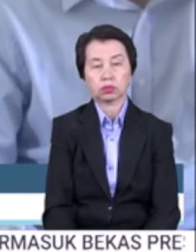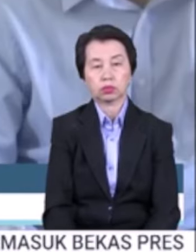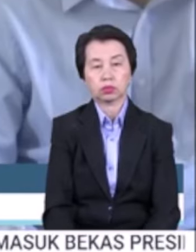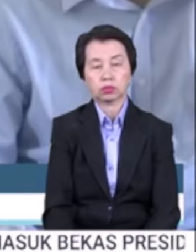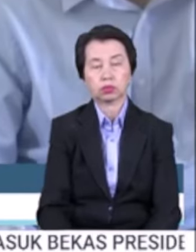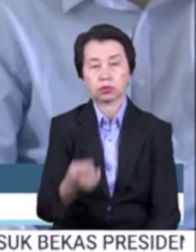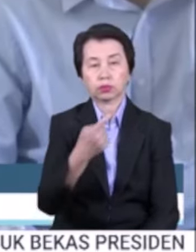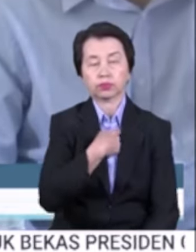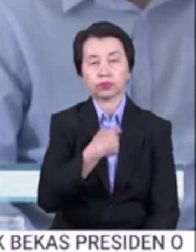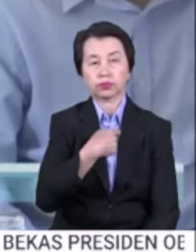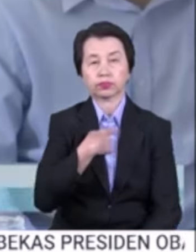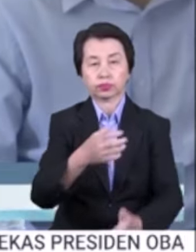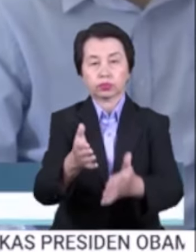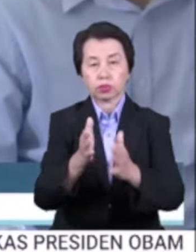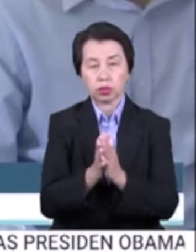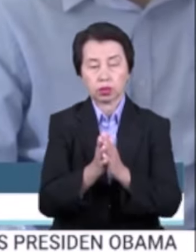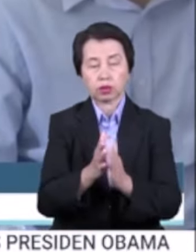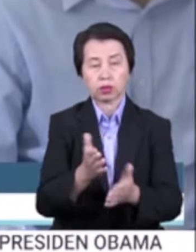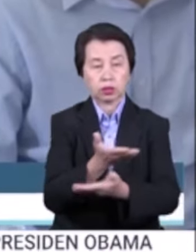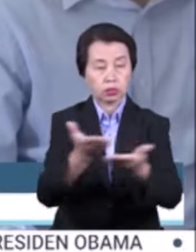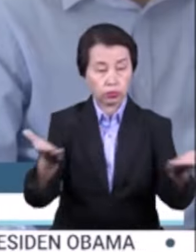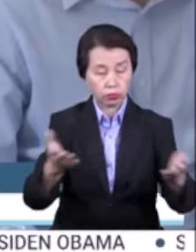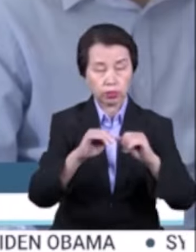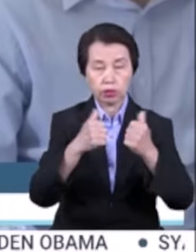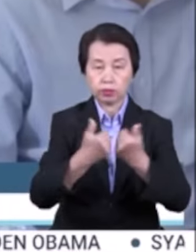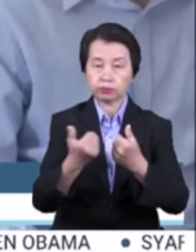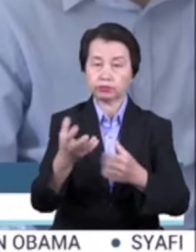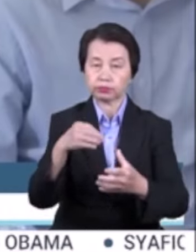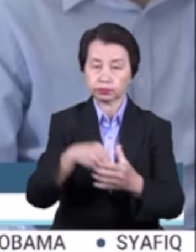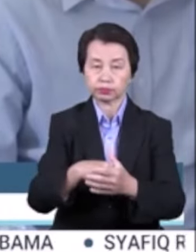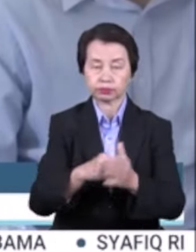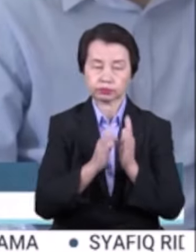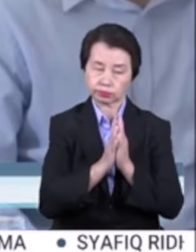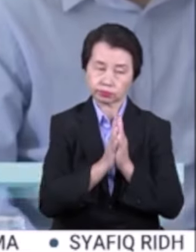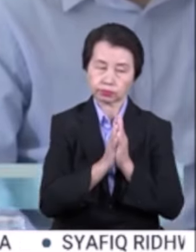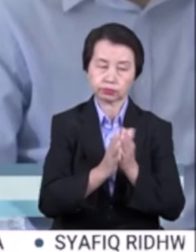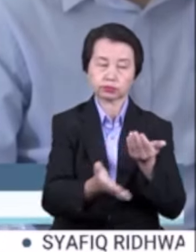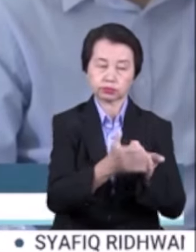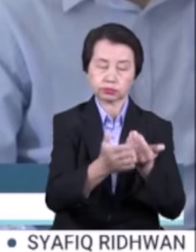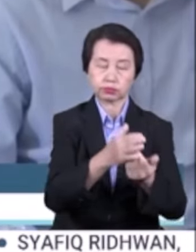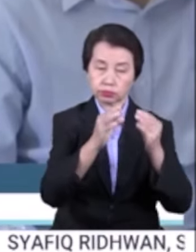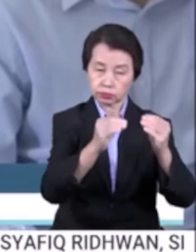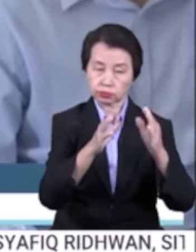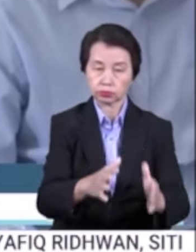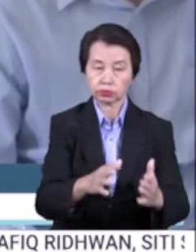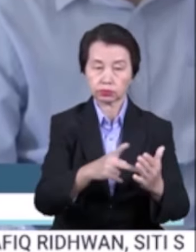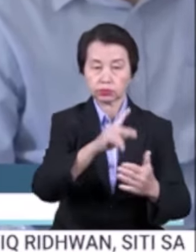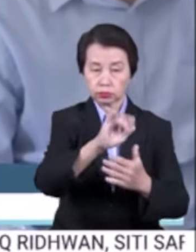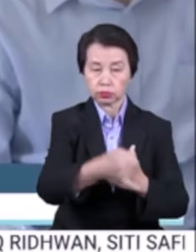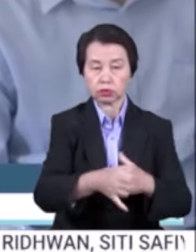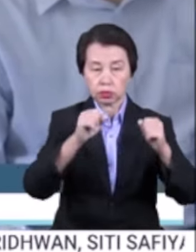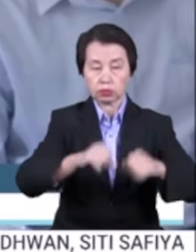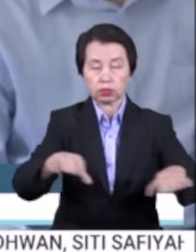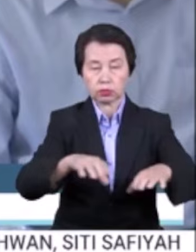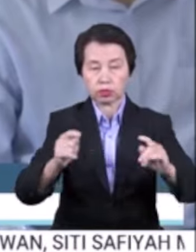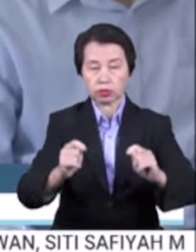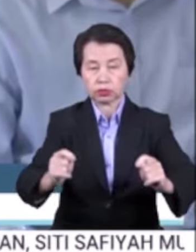Saya menyeru kepada semua agensi terlibat, permudahkanlah cara untuk projek ini dapat dilaksanakan